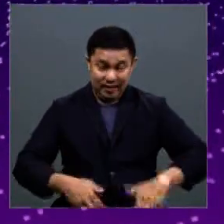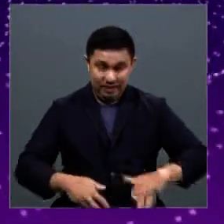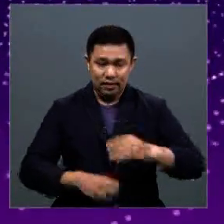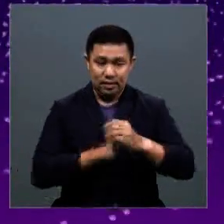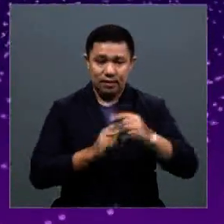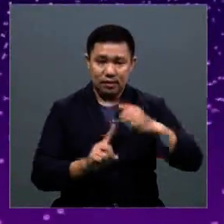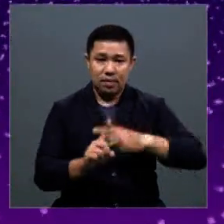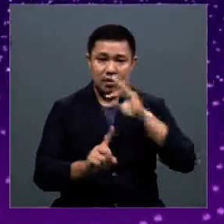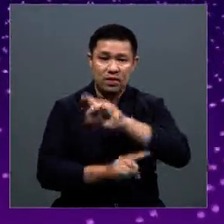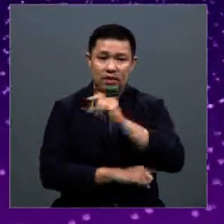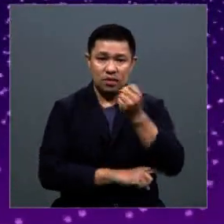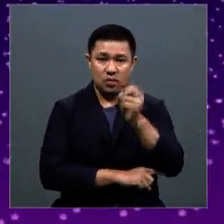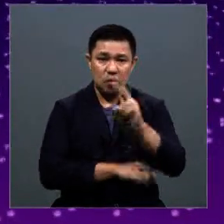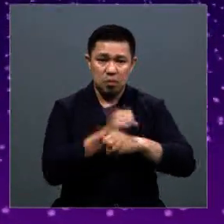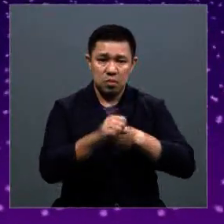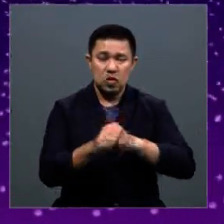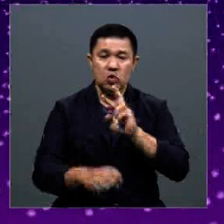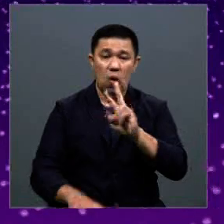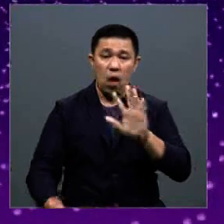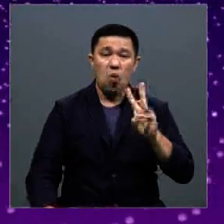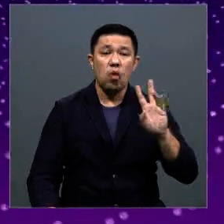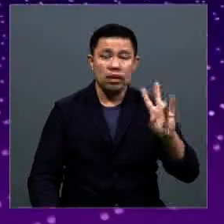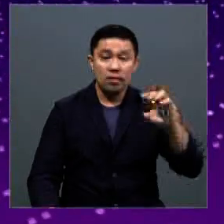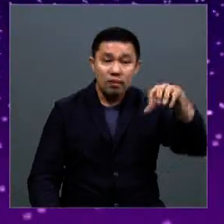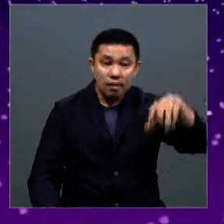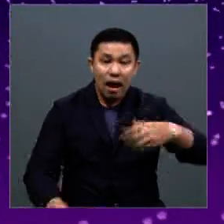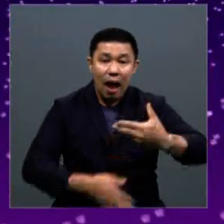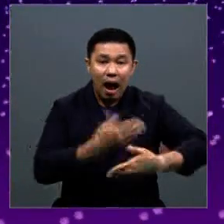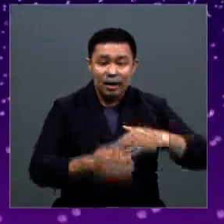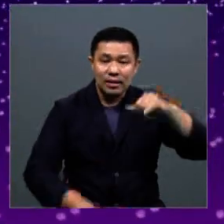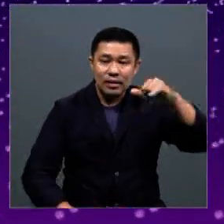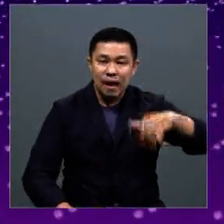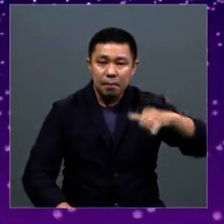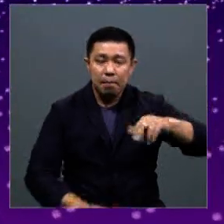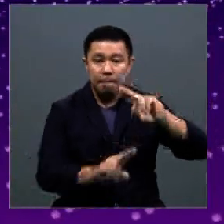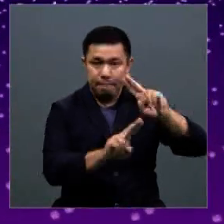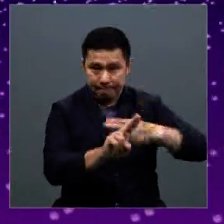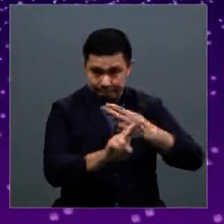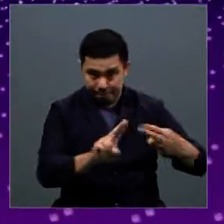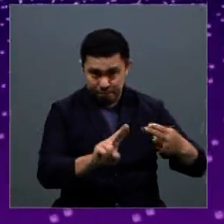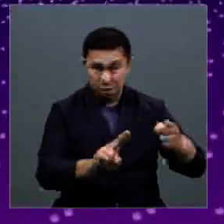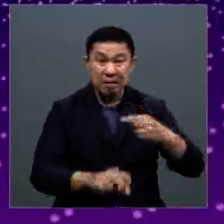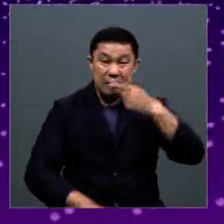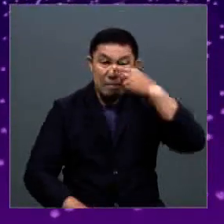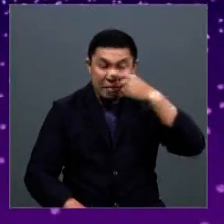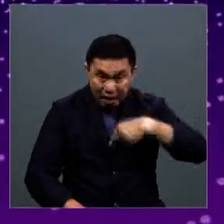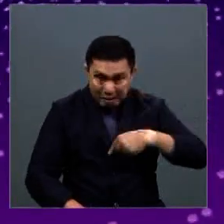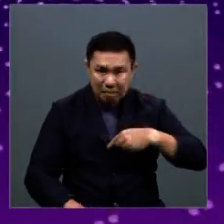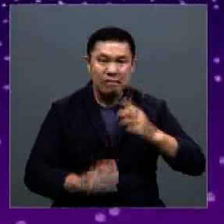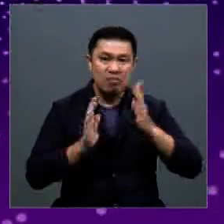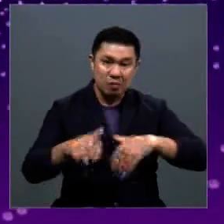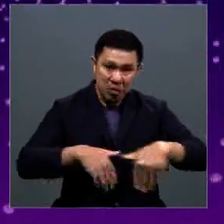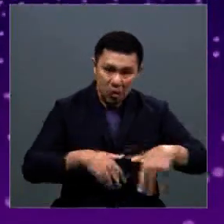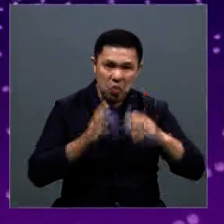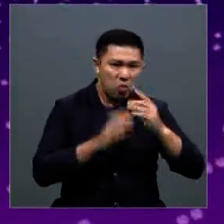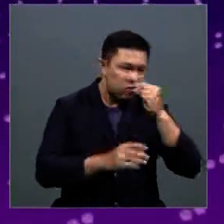า12สิงหาคม2567นะครับที่ศูนย์การค้าสยามพารากอนนะครับทั้งพี่น้องชาวไทยและชาวต่างชาติเนี่ยเขาเ